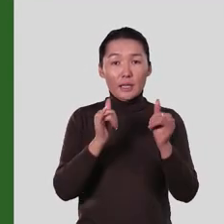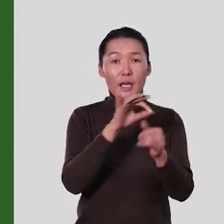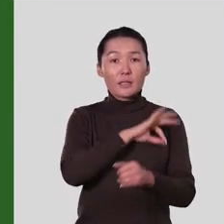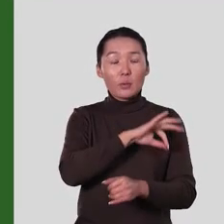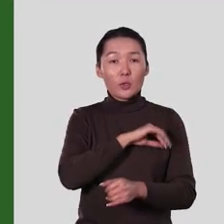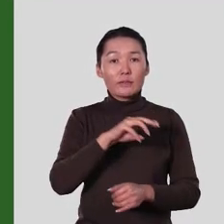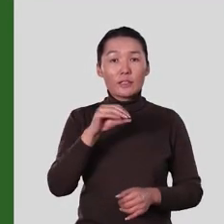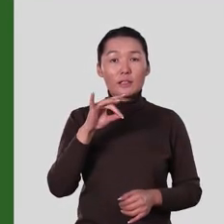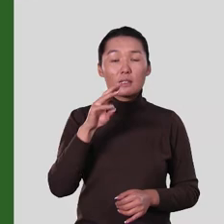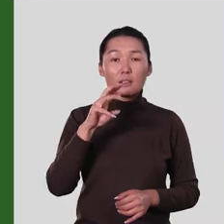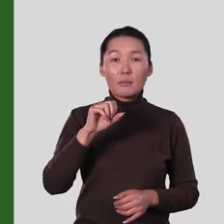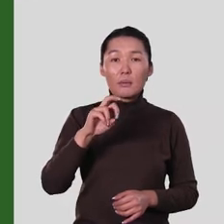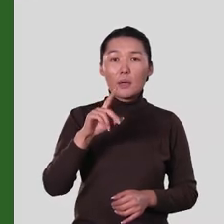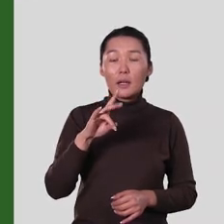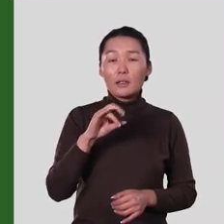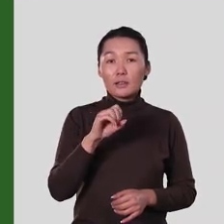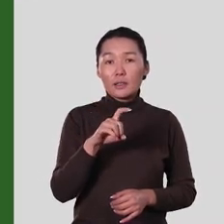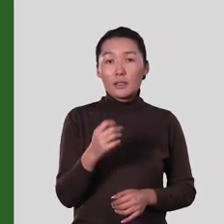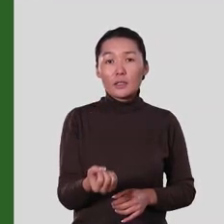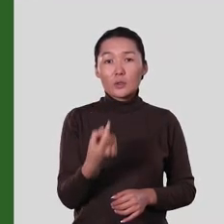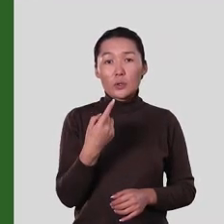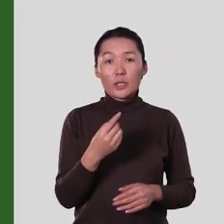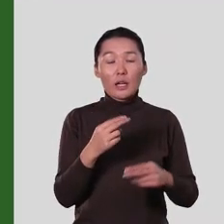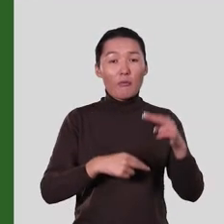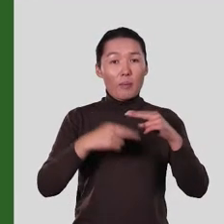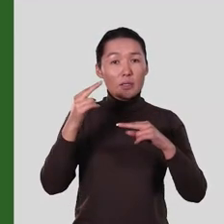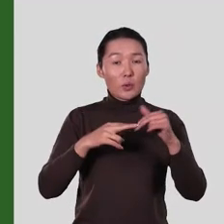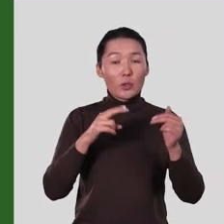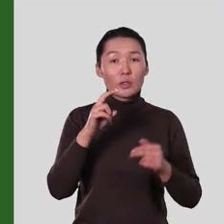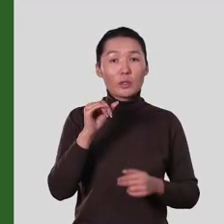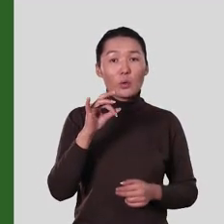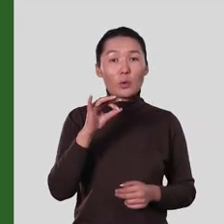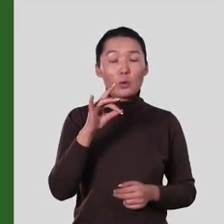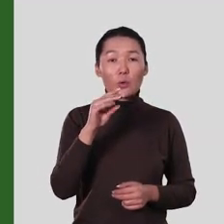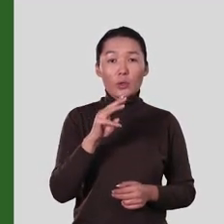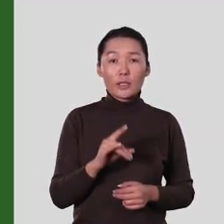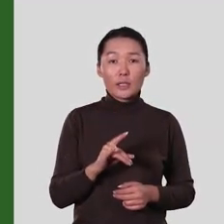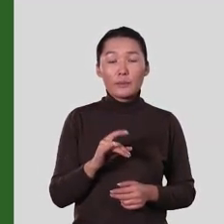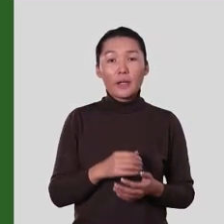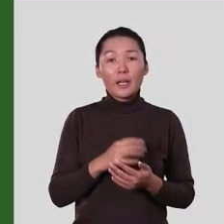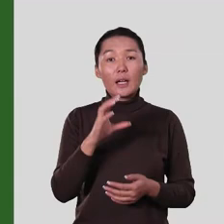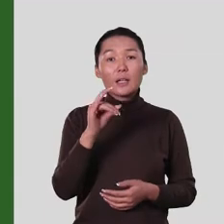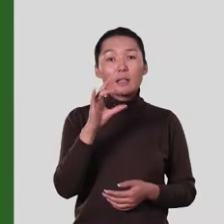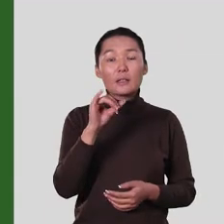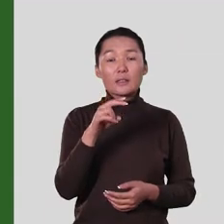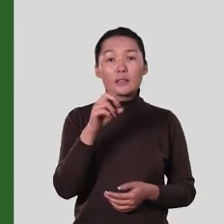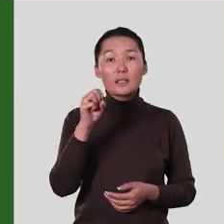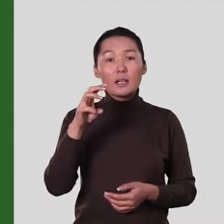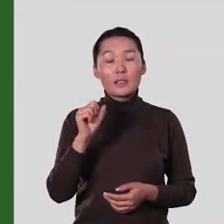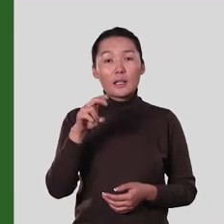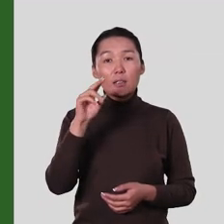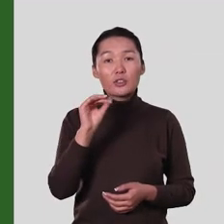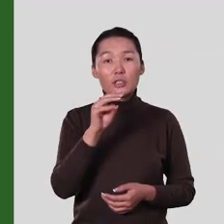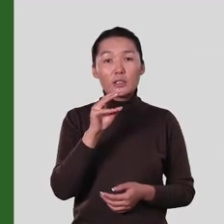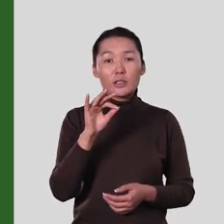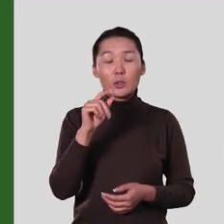использования термальных источников построены курорты. Исыката, Джитиогус,